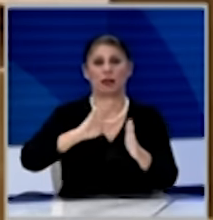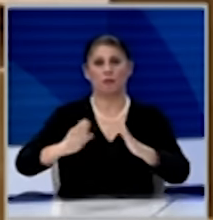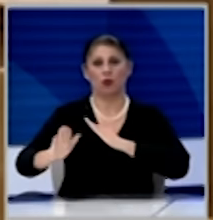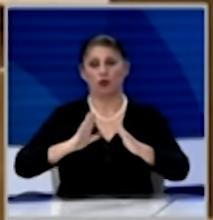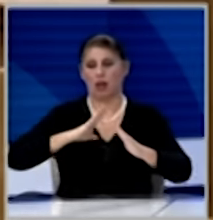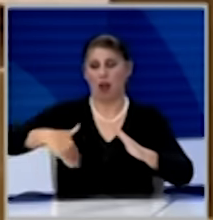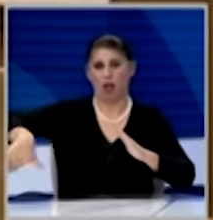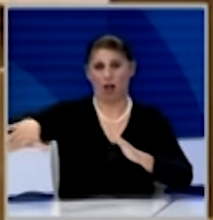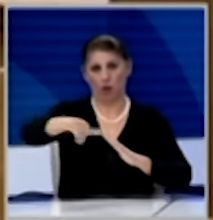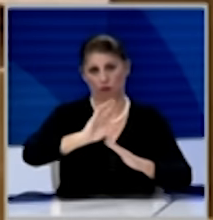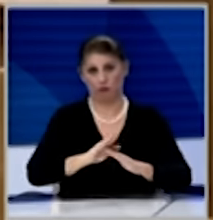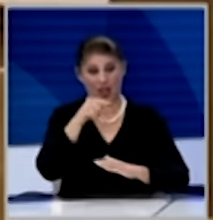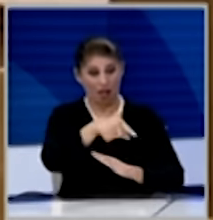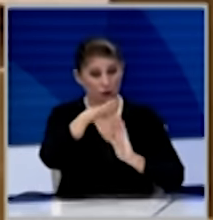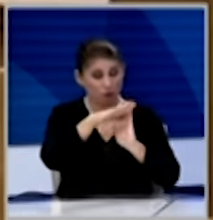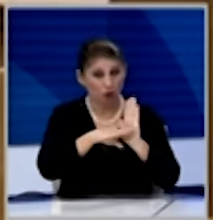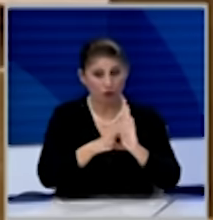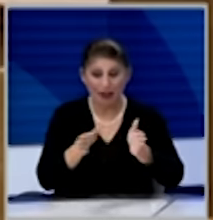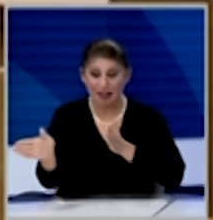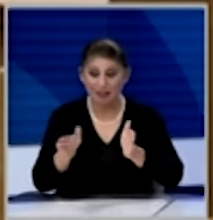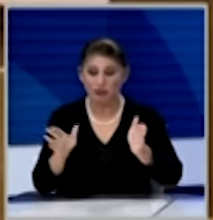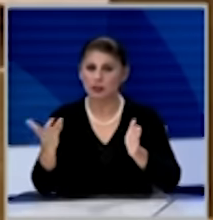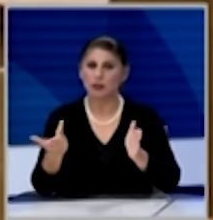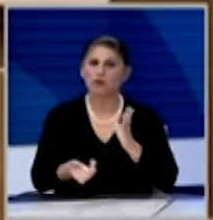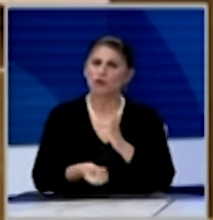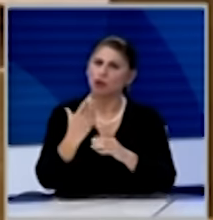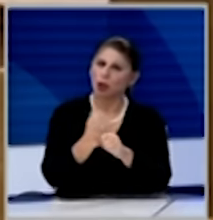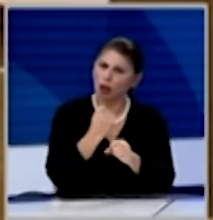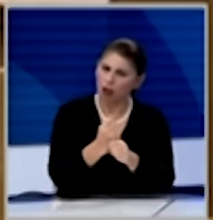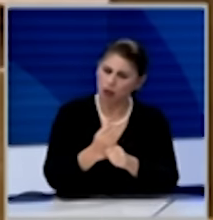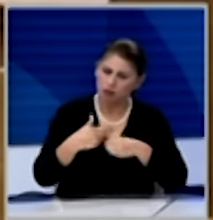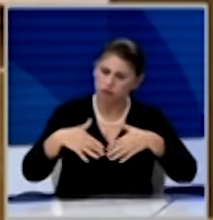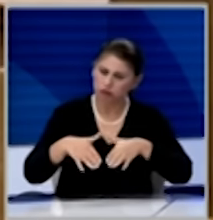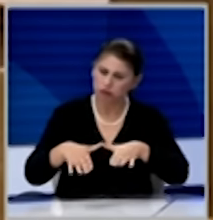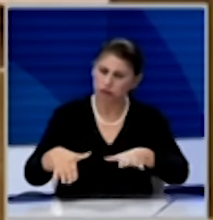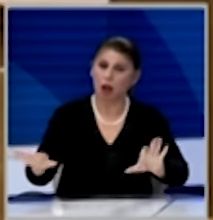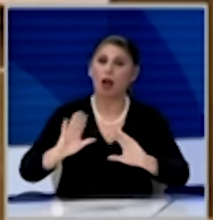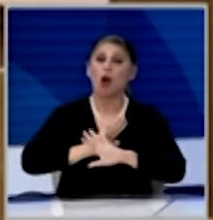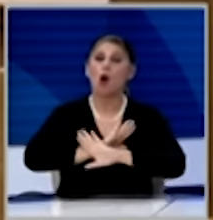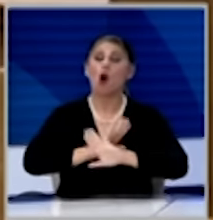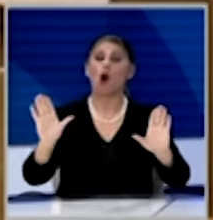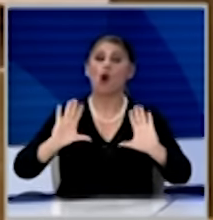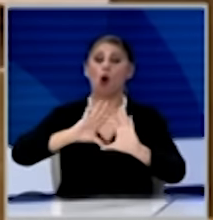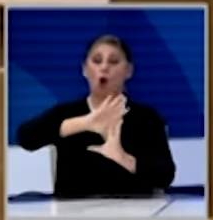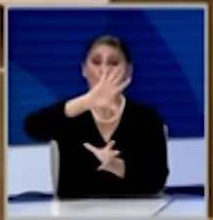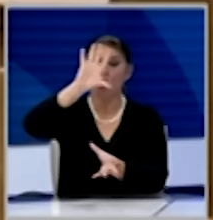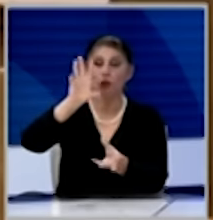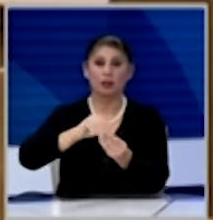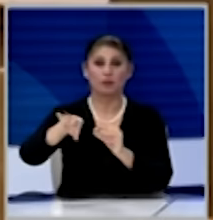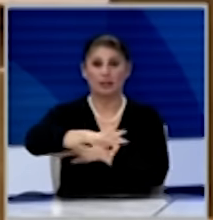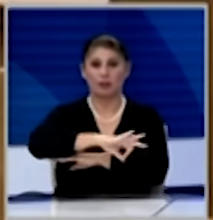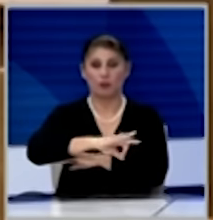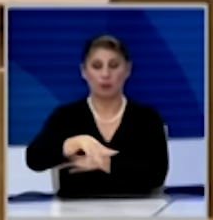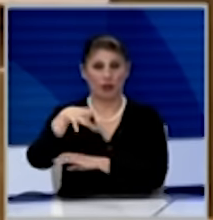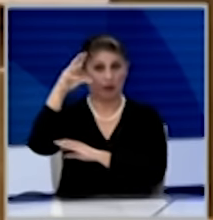η κατεύθυνση που δίνει είναι να προωθηθούν κάποια νέα έργα χωρίς όμως ένα ολοκληρωμένο σχεδιασμό που θα λαμβάνει